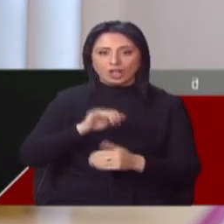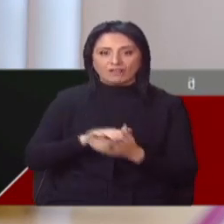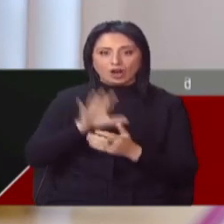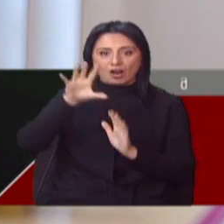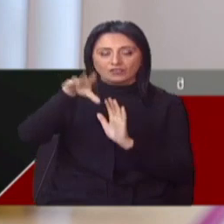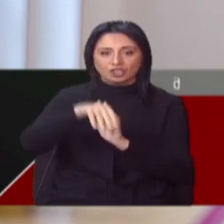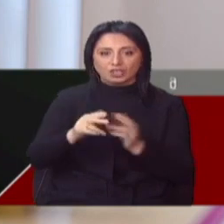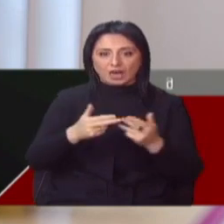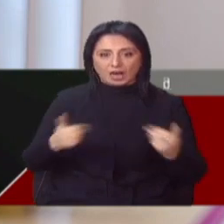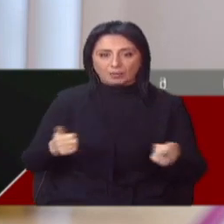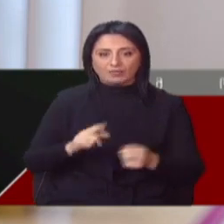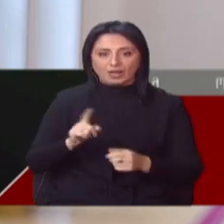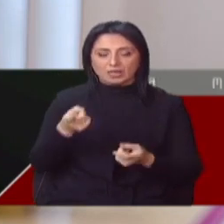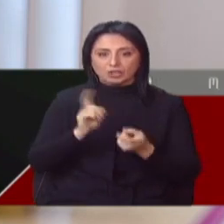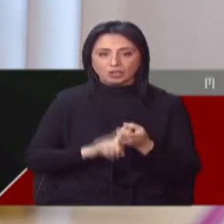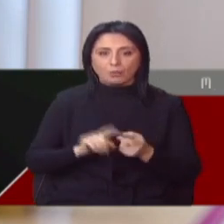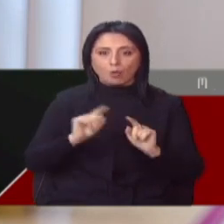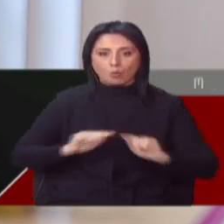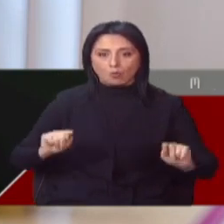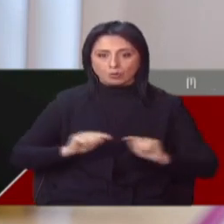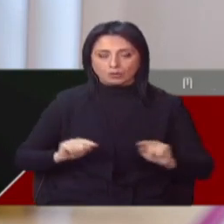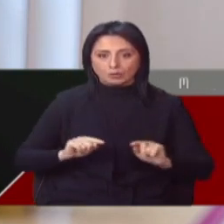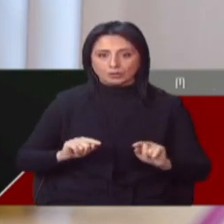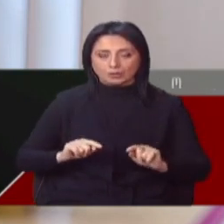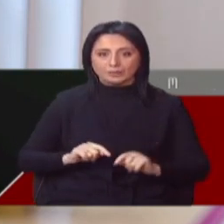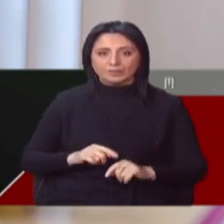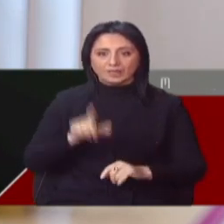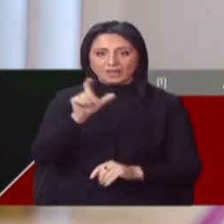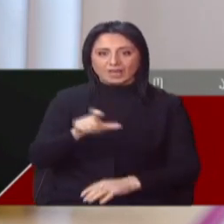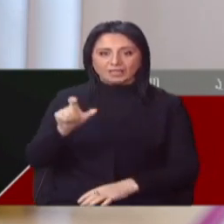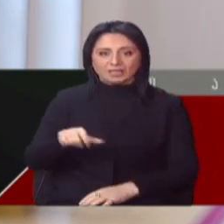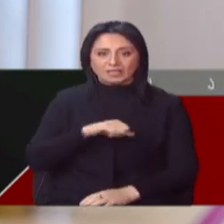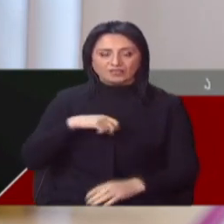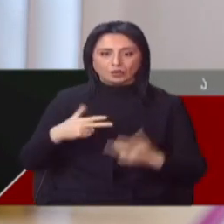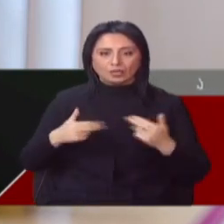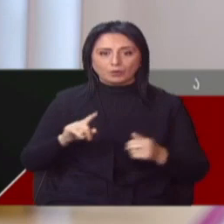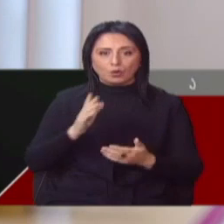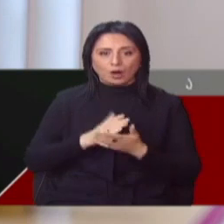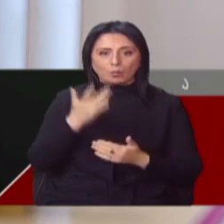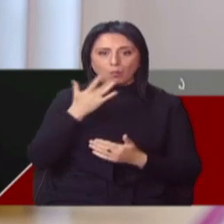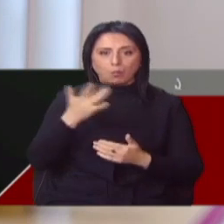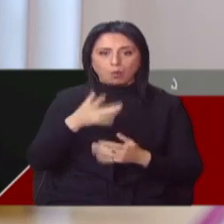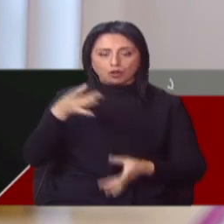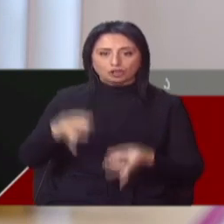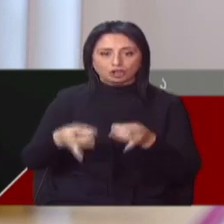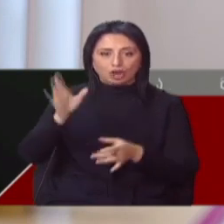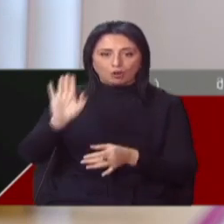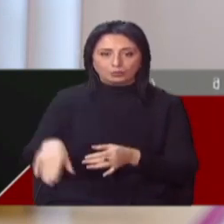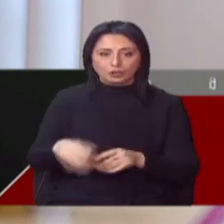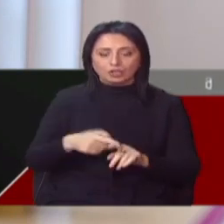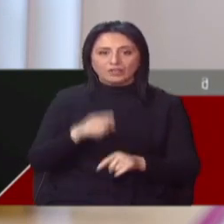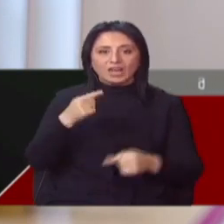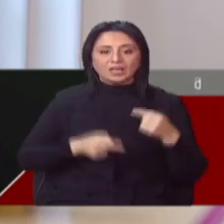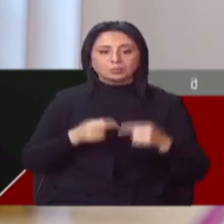ევროკავშირშიც აღიარებენ. რა შეეხება ოპოზიციას ისინი თავად აღიარებენ რომ არიან პოლიტიკურ ჭაობში, რეალურად